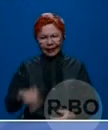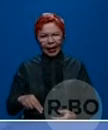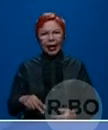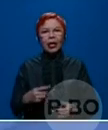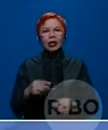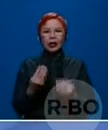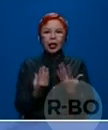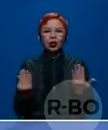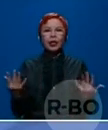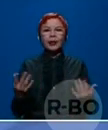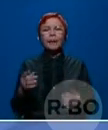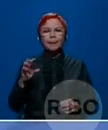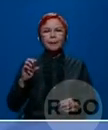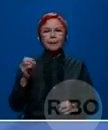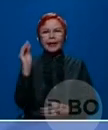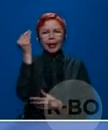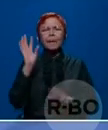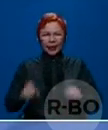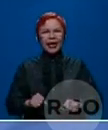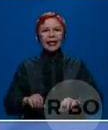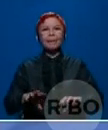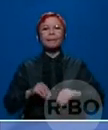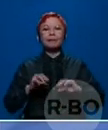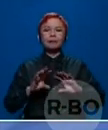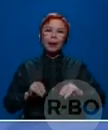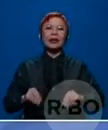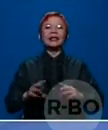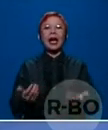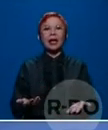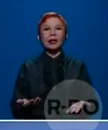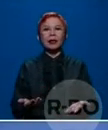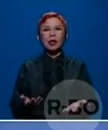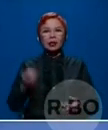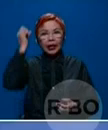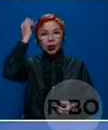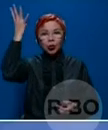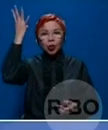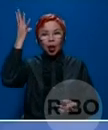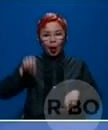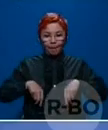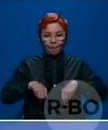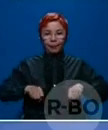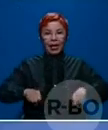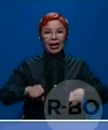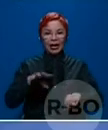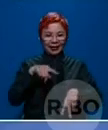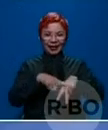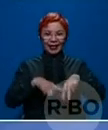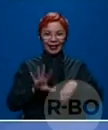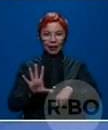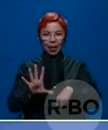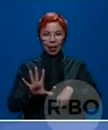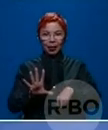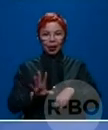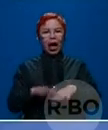terbuka luas pekerjaannya dan makin inovatif apalagi kalau yang namanya pedagang kaki Li kita manfaatkan ada